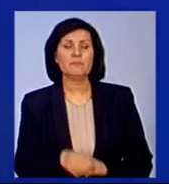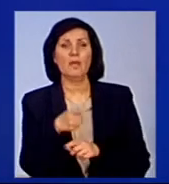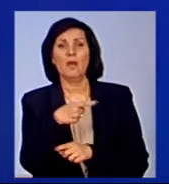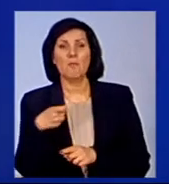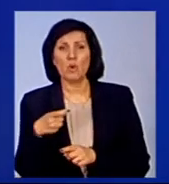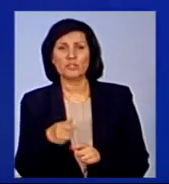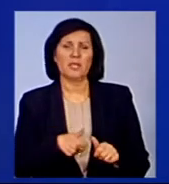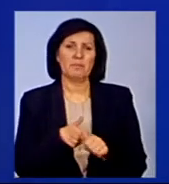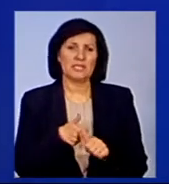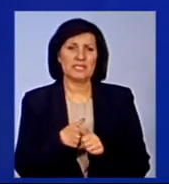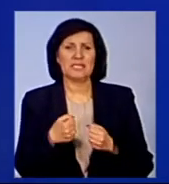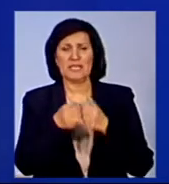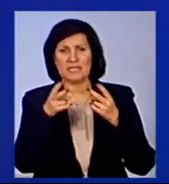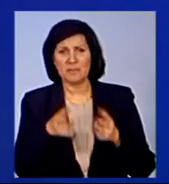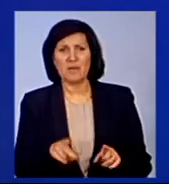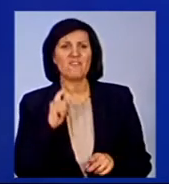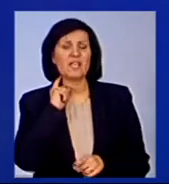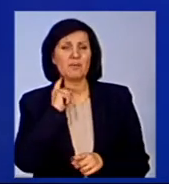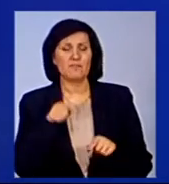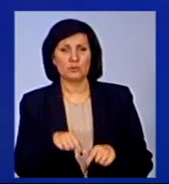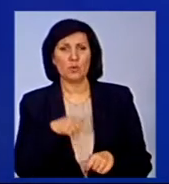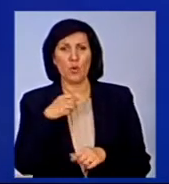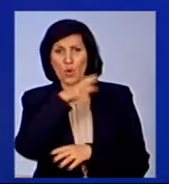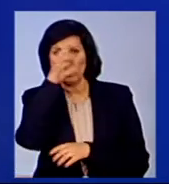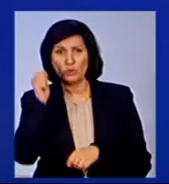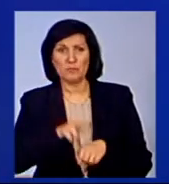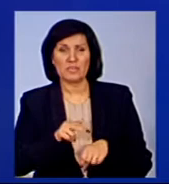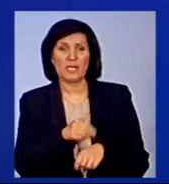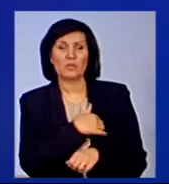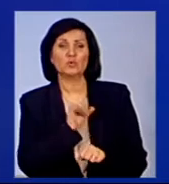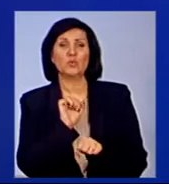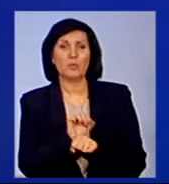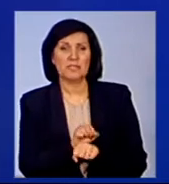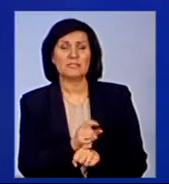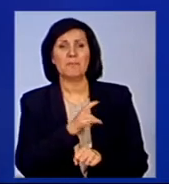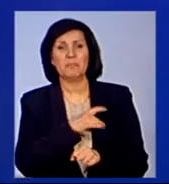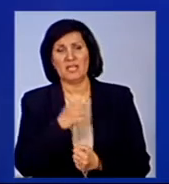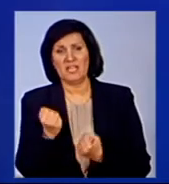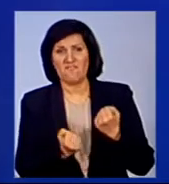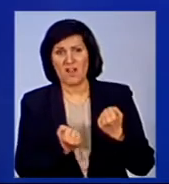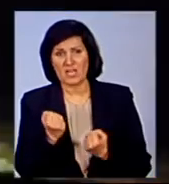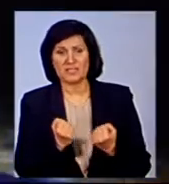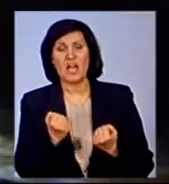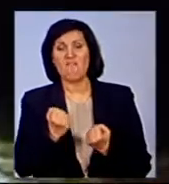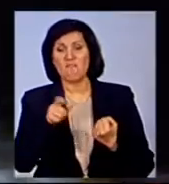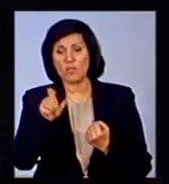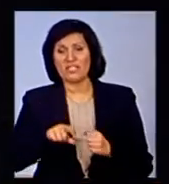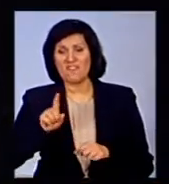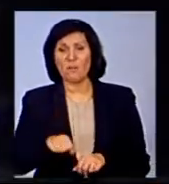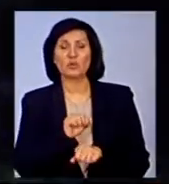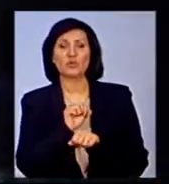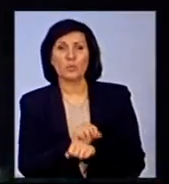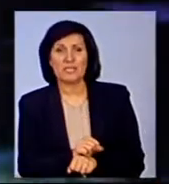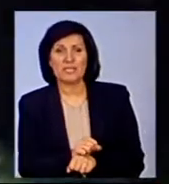Постріли, переслідування, ДТП, атаку у Кропивницькому цієї ночі патрульні намагалися зупинити білий ВАЗ. Водій автомобіля на вимогу